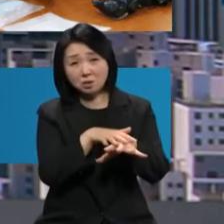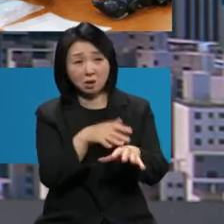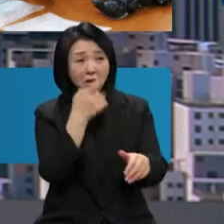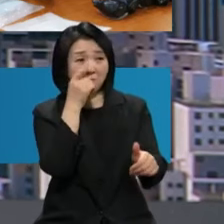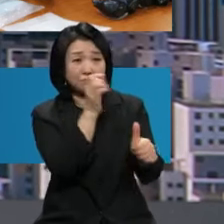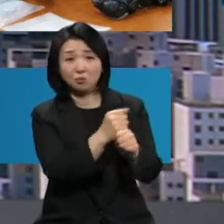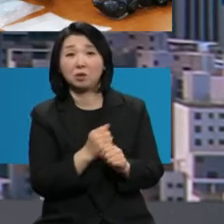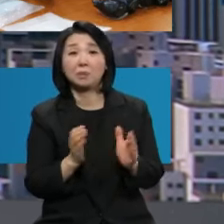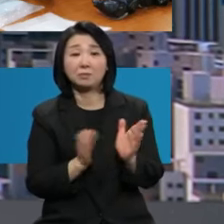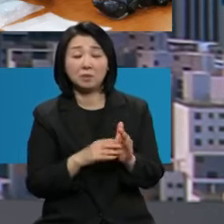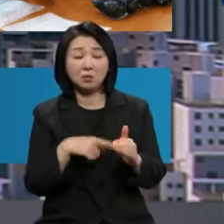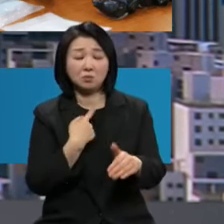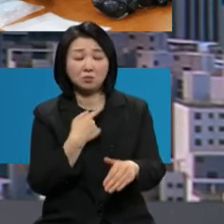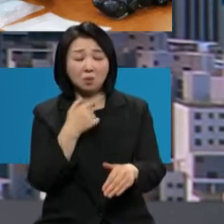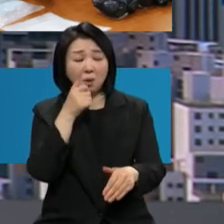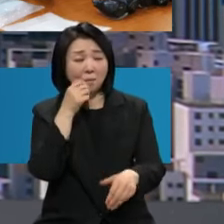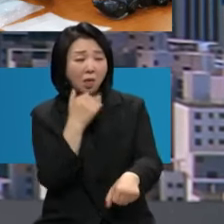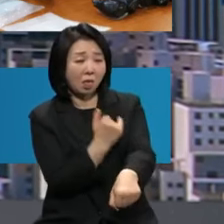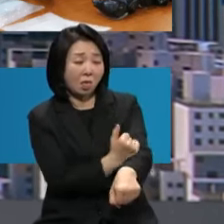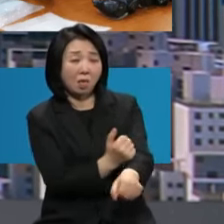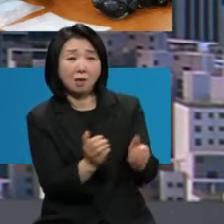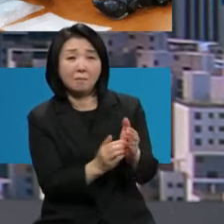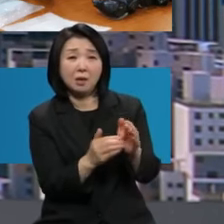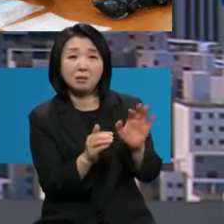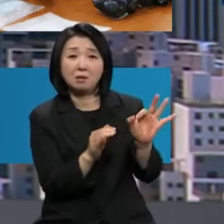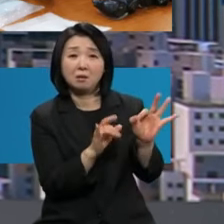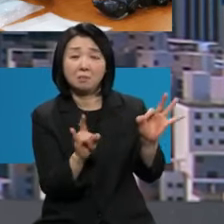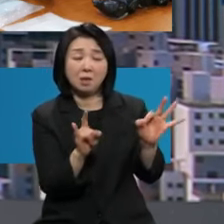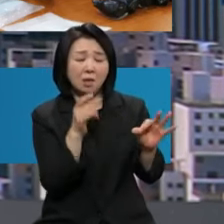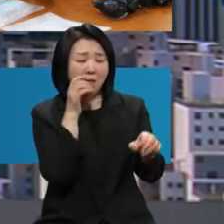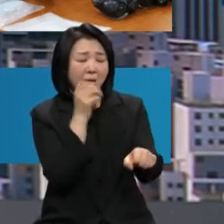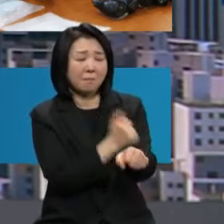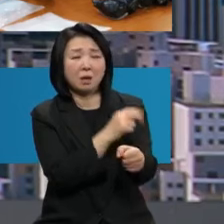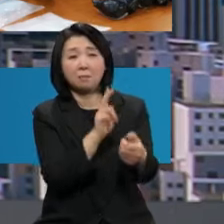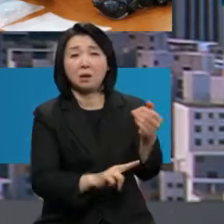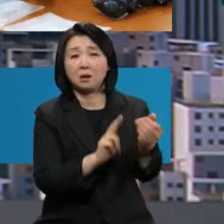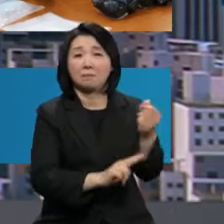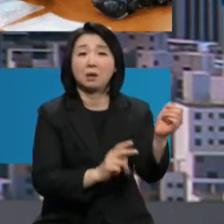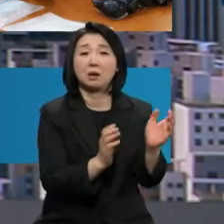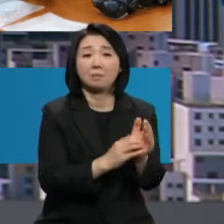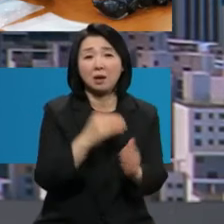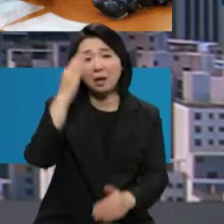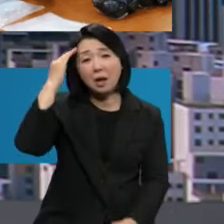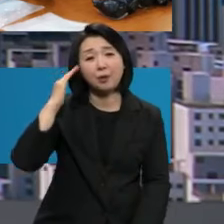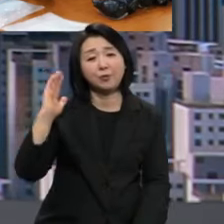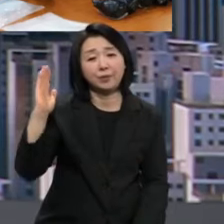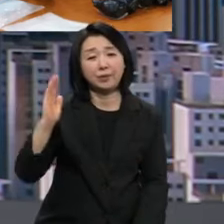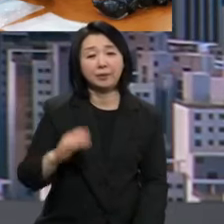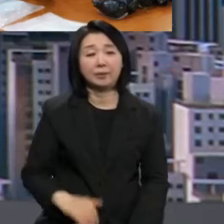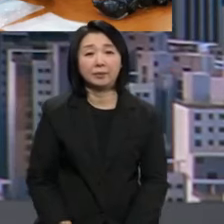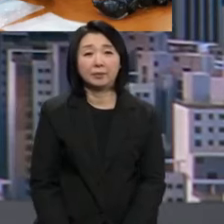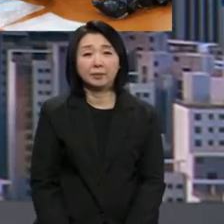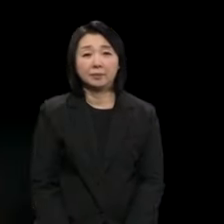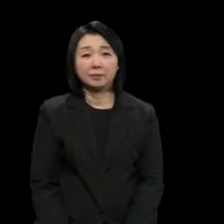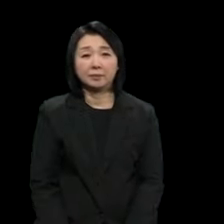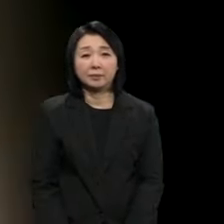스스로 마약을 투약하고 10배 강한 마약은 팔아넘겼습니다. 우리나라 얘기입니다. 윤정주 기자입니다.